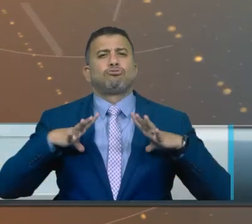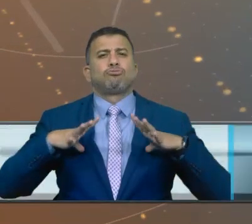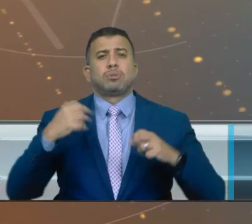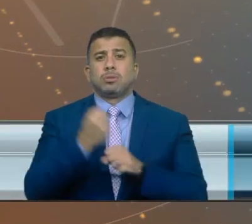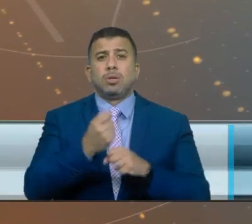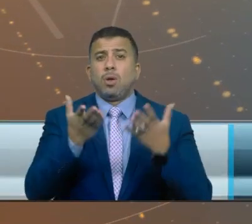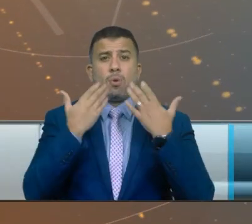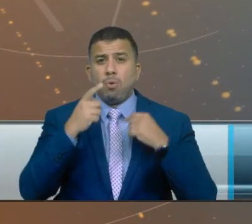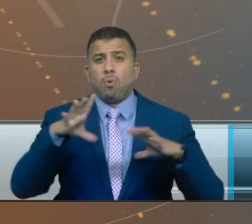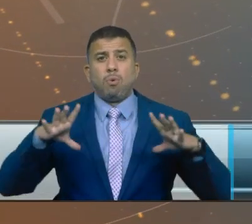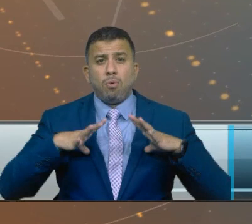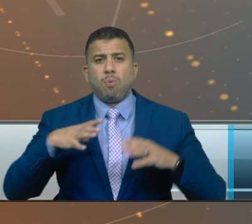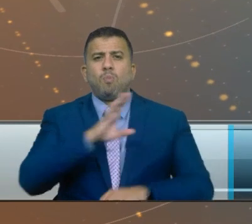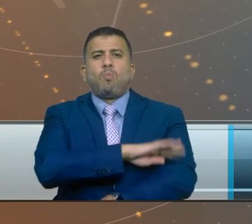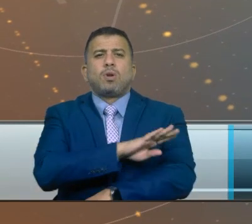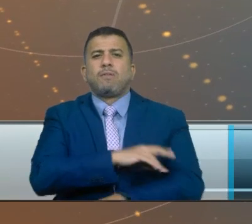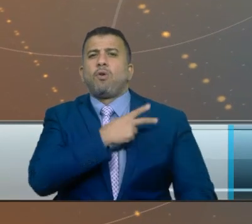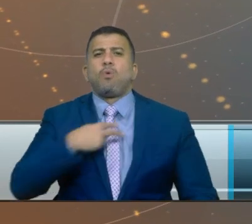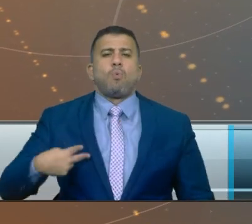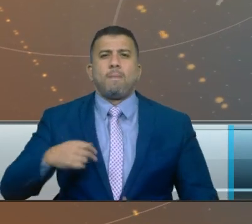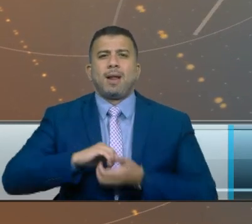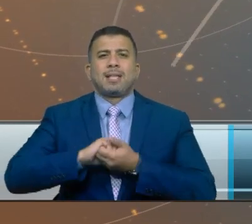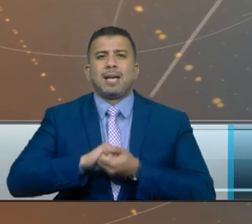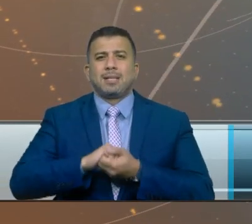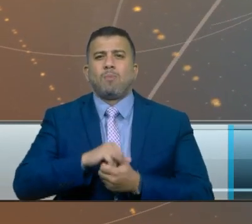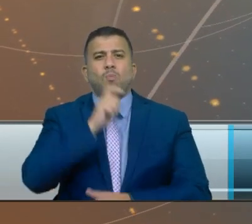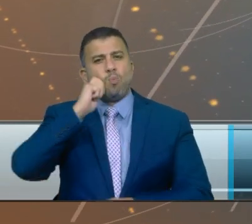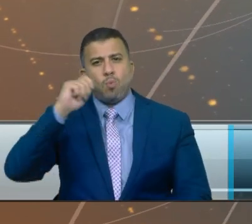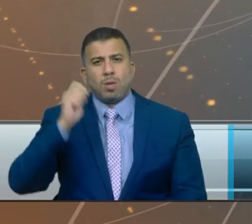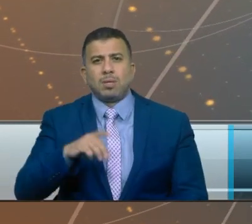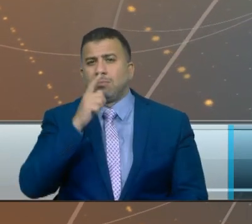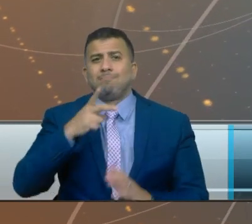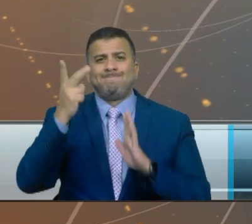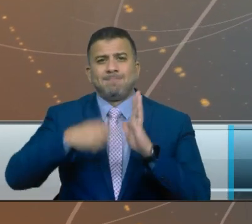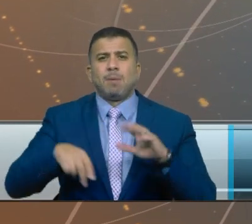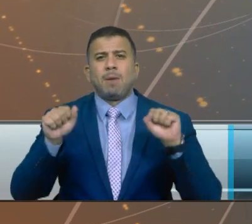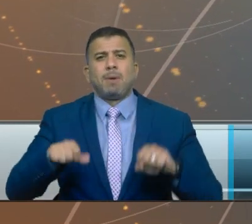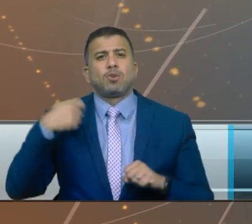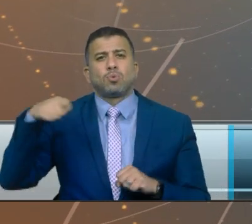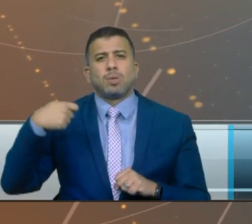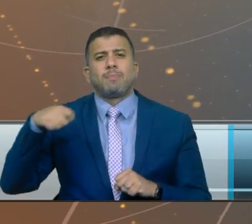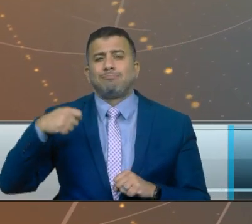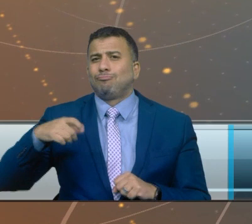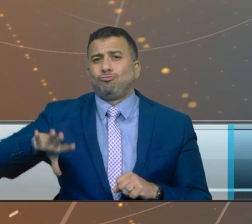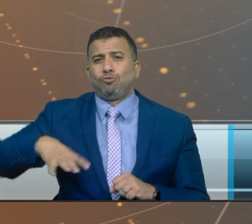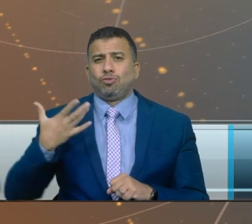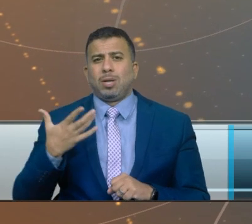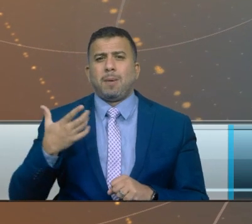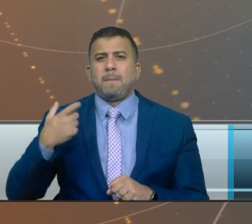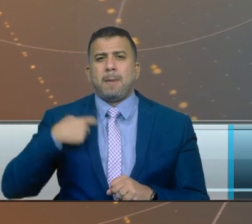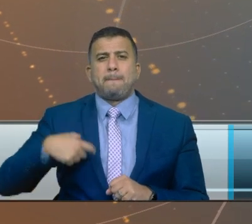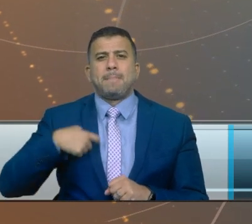للعمل الحر لموظفي الحكومه الاتحاديه من المواطنين التي اعتمدها مجلس الوزراء